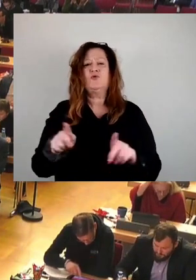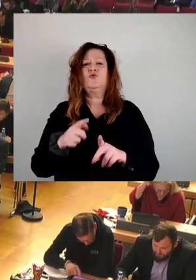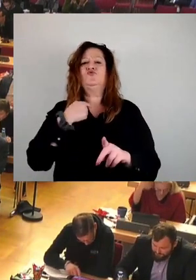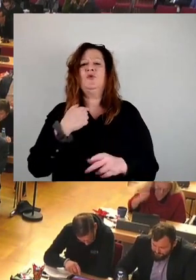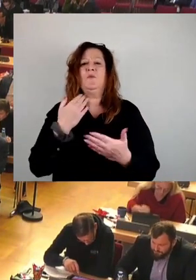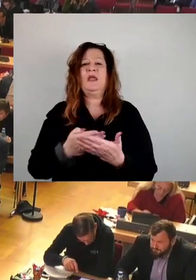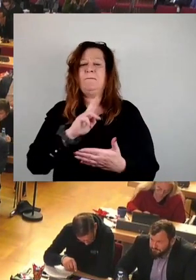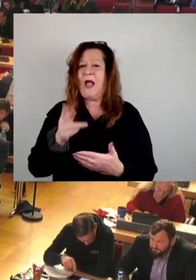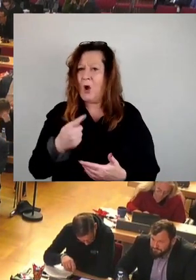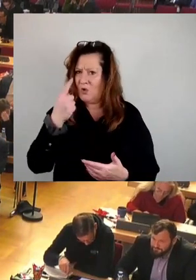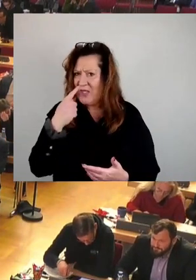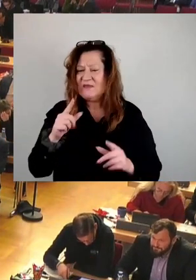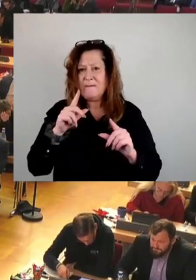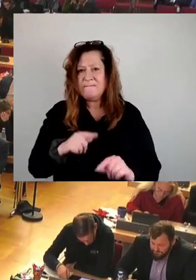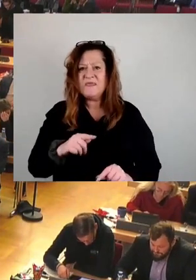Danke.